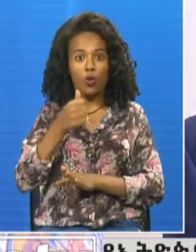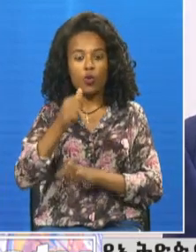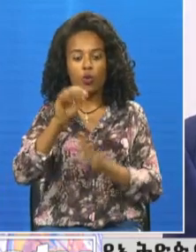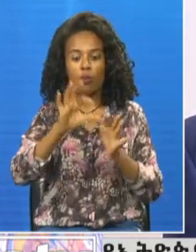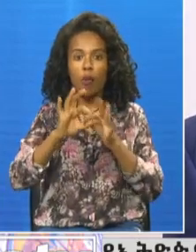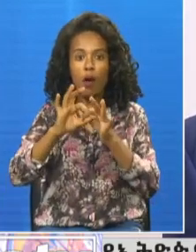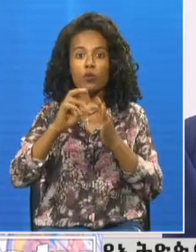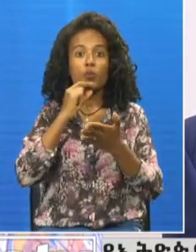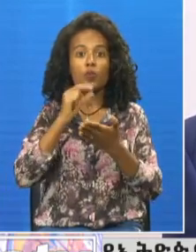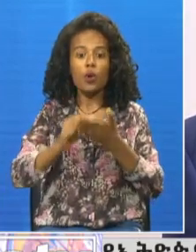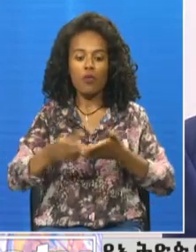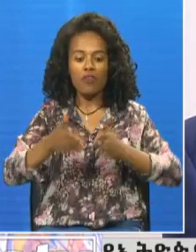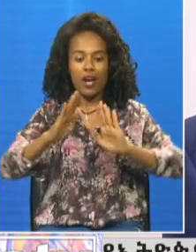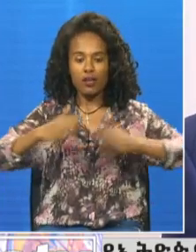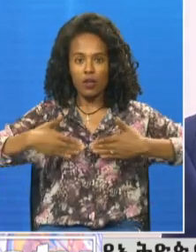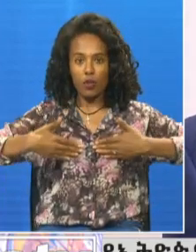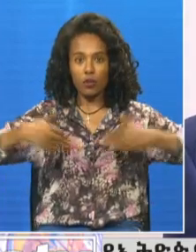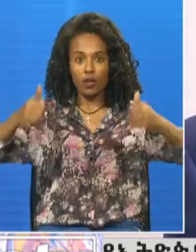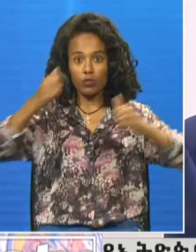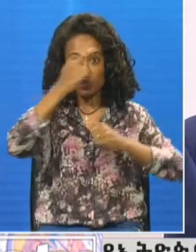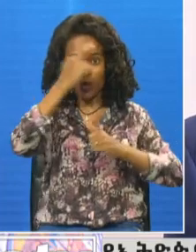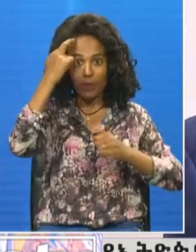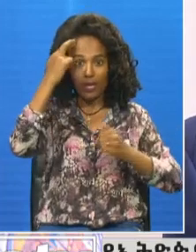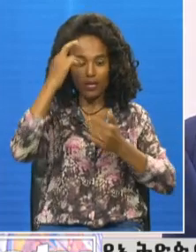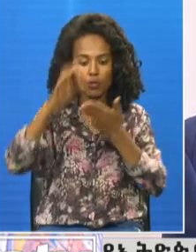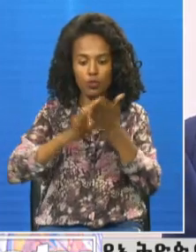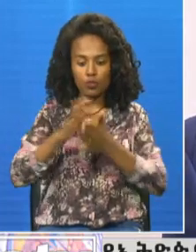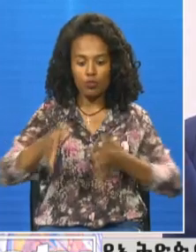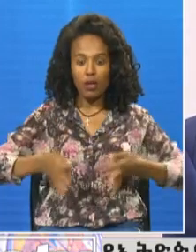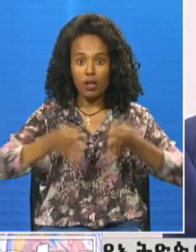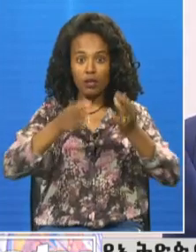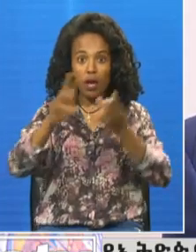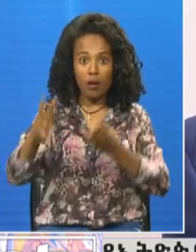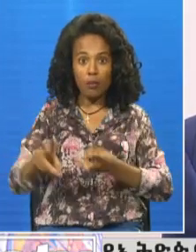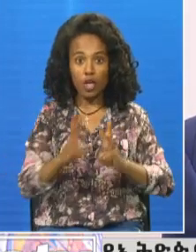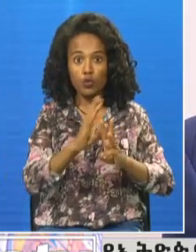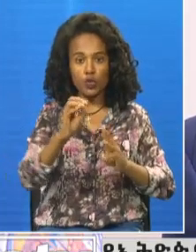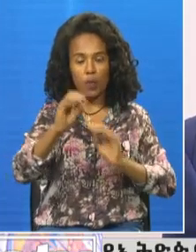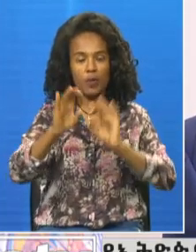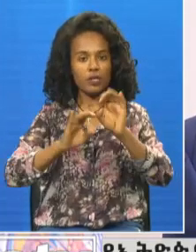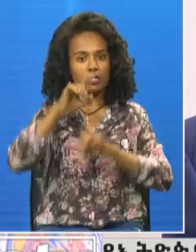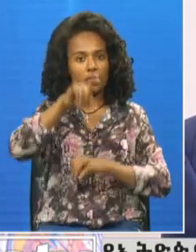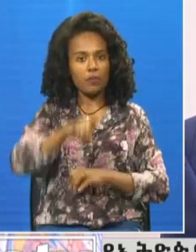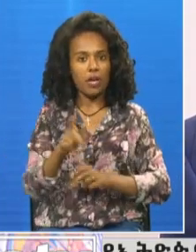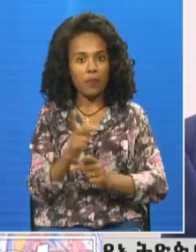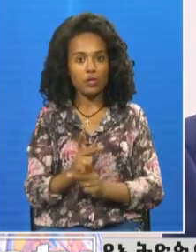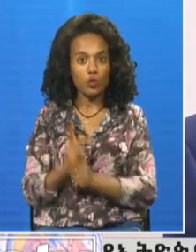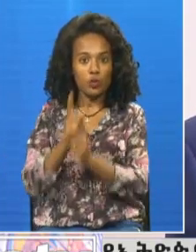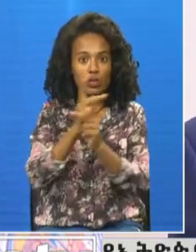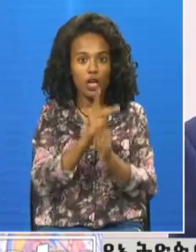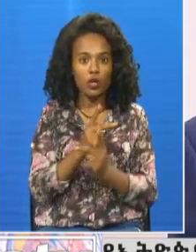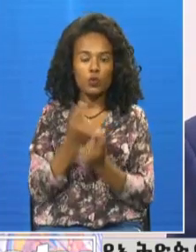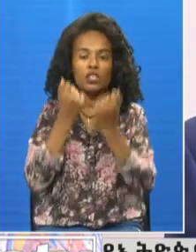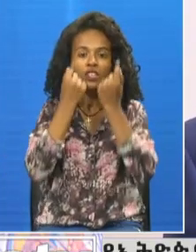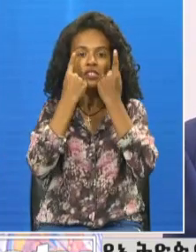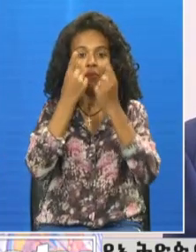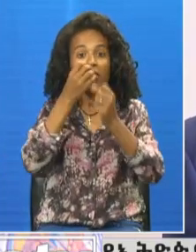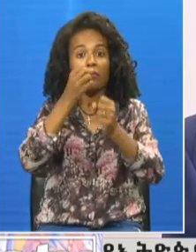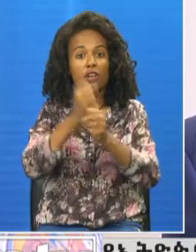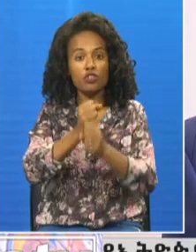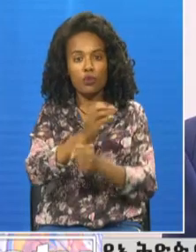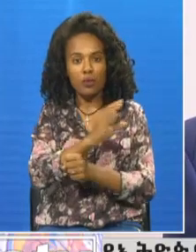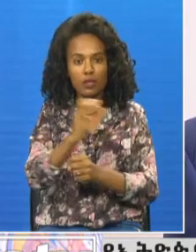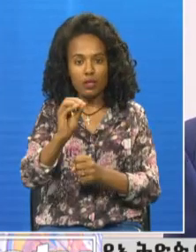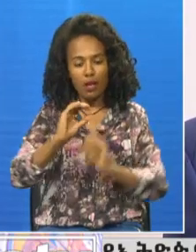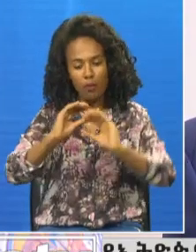በመላ ሀገሪቱ በሚገኙ 46 የኢትዮጵያ ቤተሰብ መምሪያ ክሊኒኮች እንዲሁም ከማህበሩ አጋር በአጋርነት ለሚሰሩ